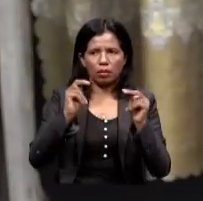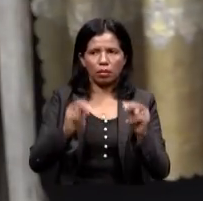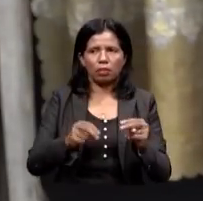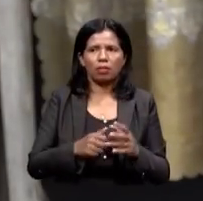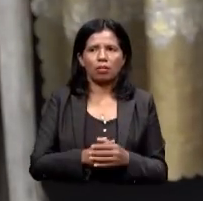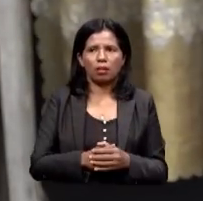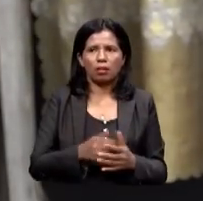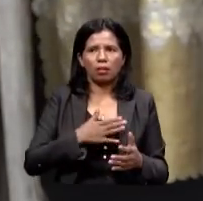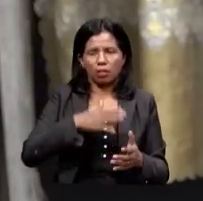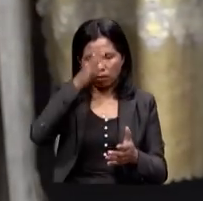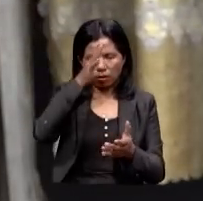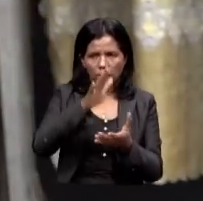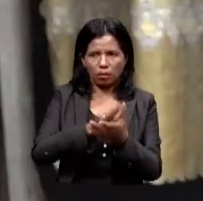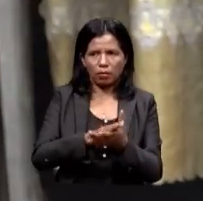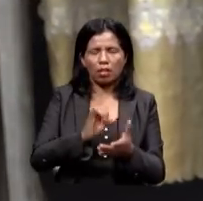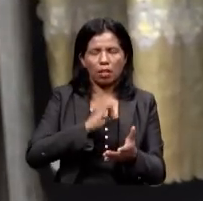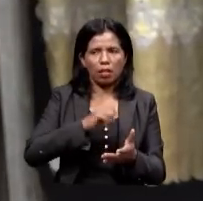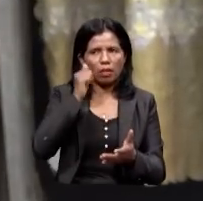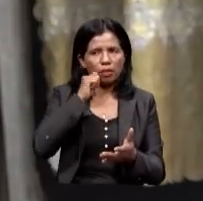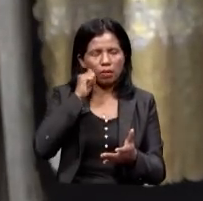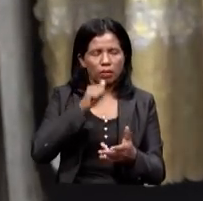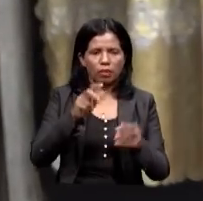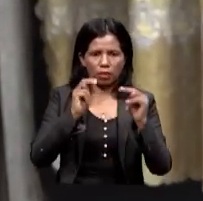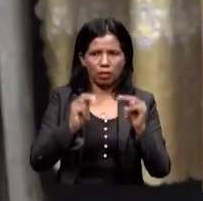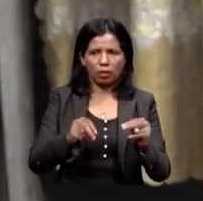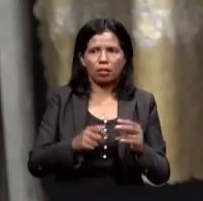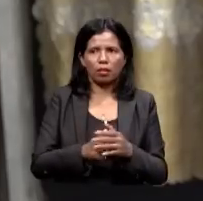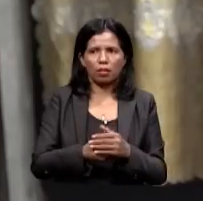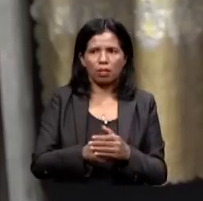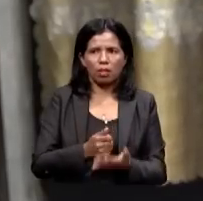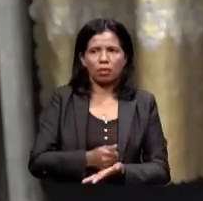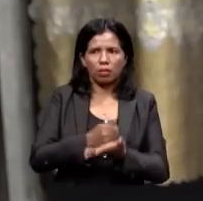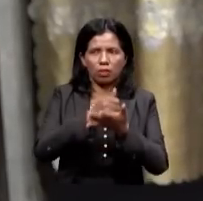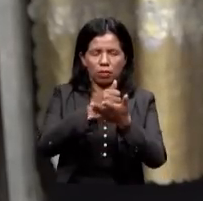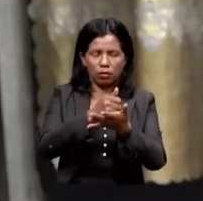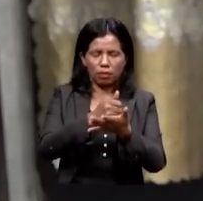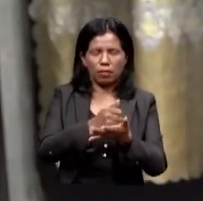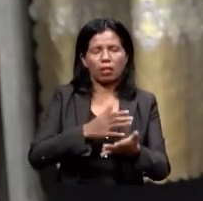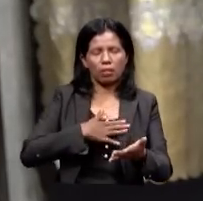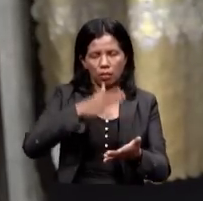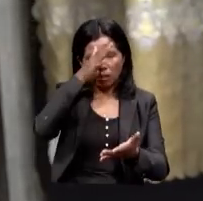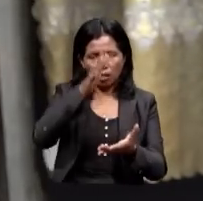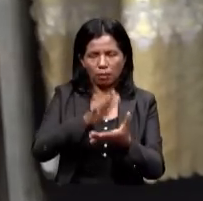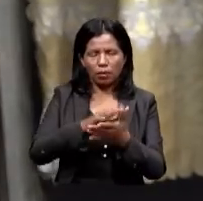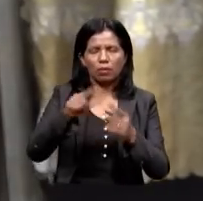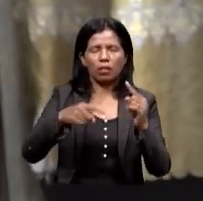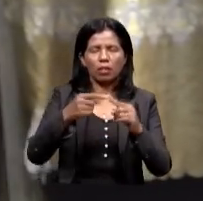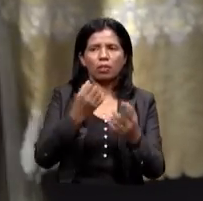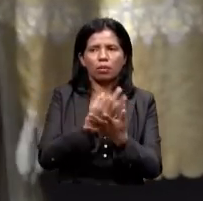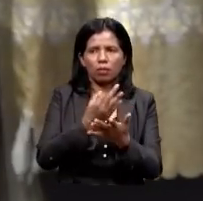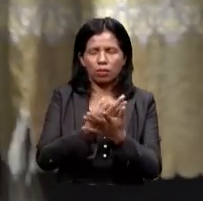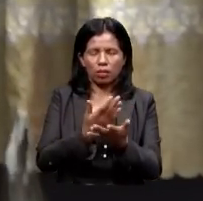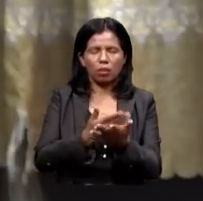Hanu lain han sana tenser hau peto inan hau mas tenser. Hanuin azura perhanu lain tama. Bahira osan iya mana tu hola